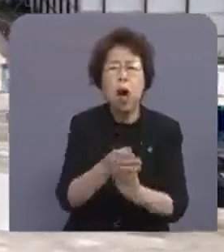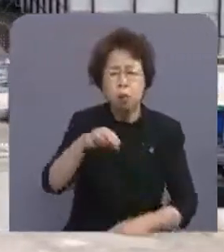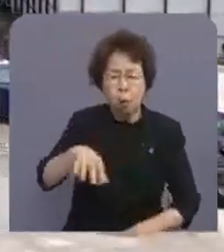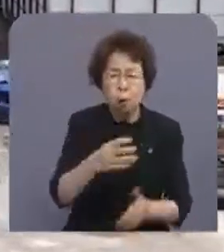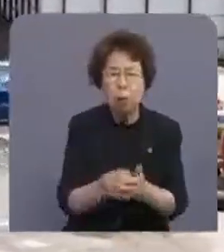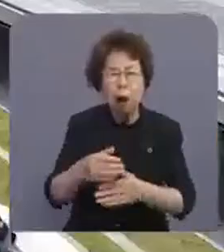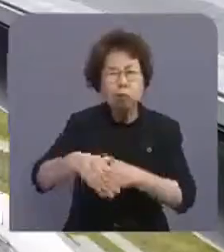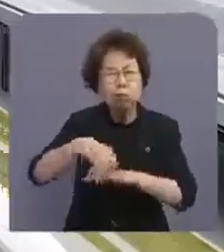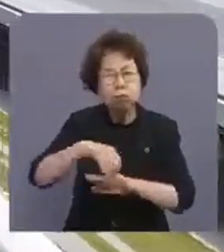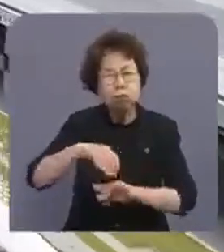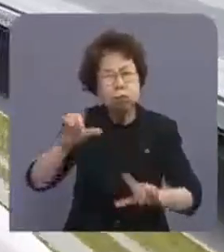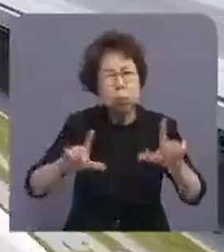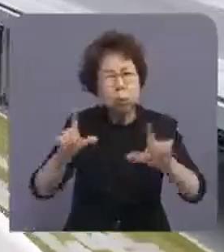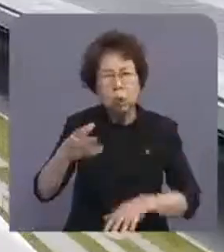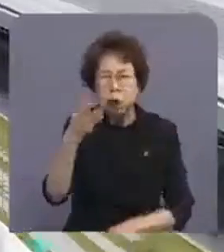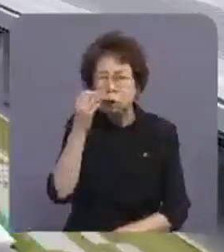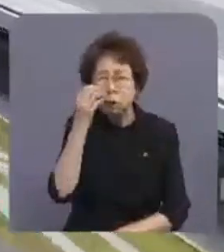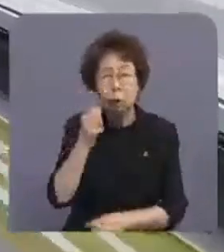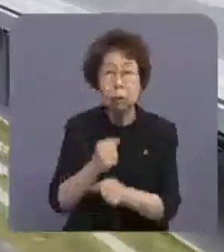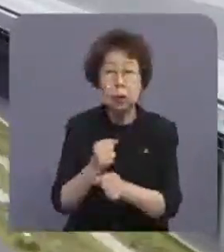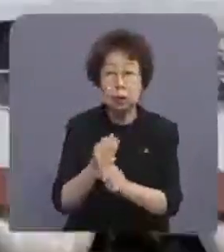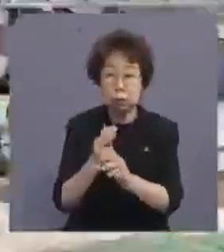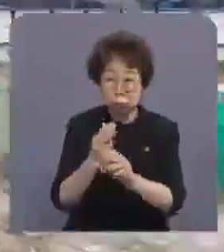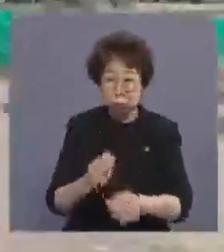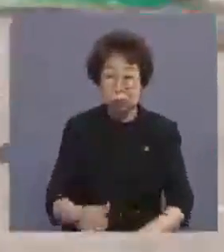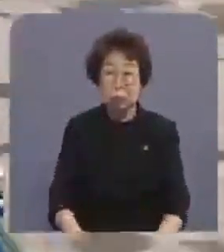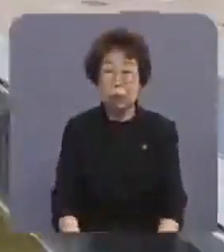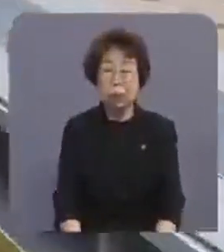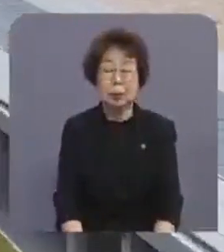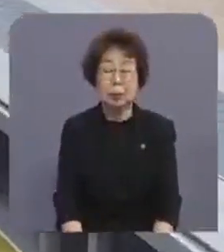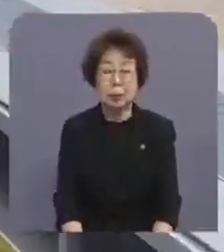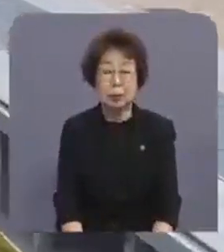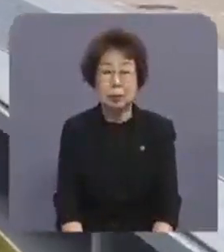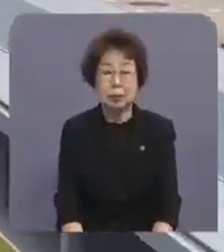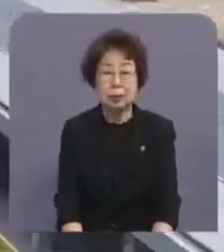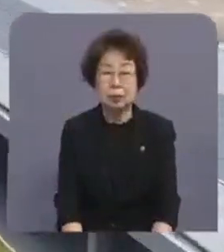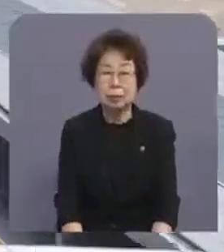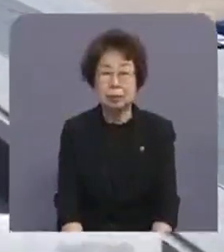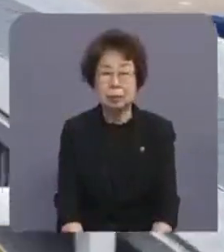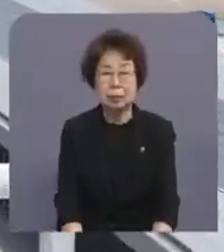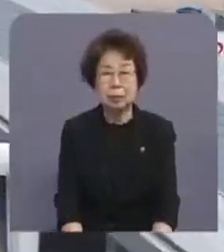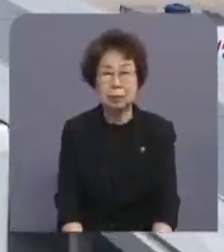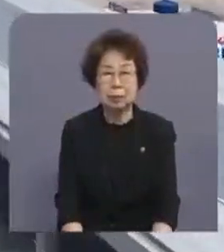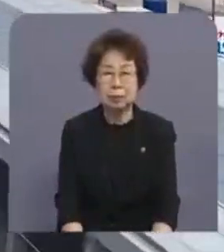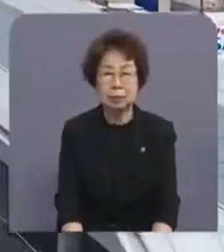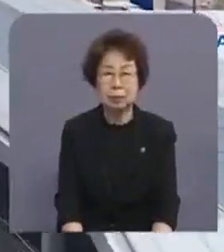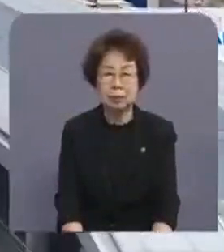기형적인 모습으로 만들고 있습니다. KBS 뉴스 최재훈입니다.